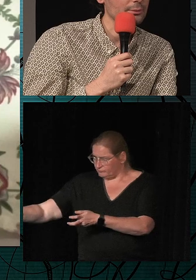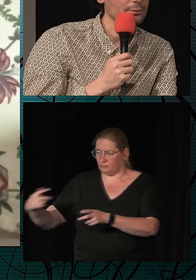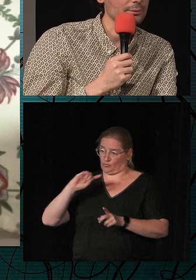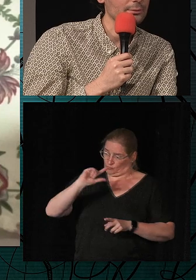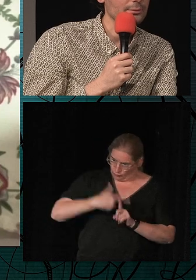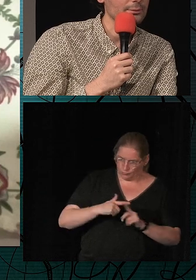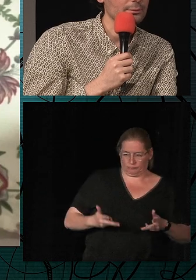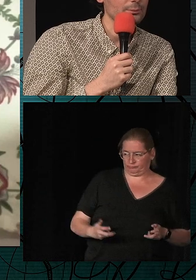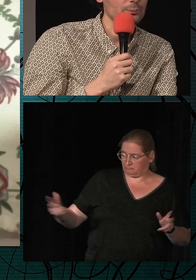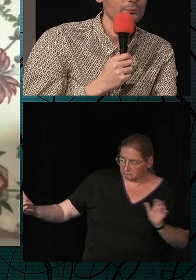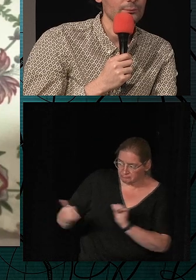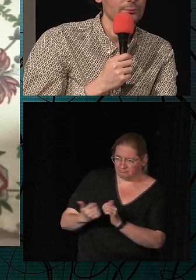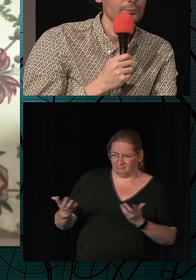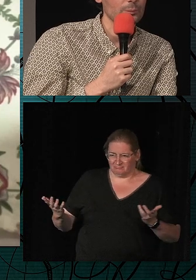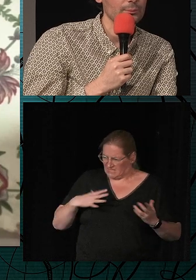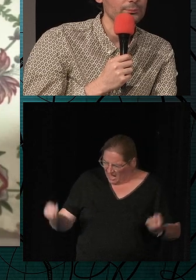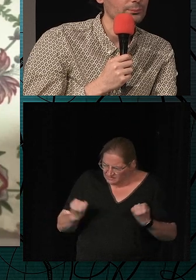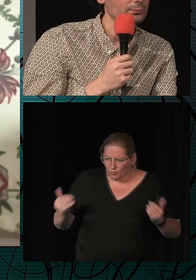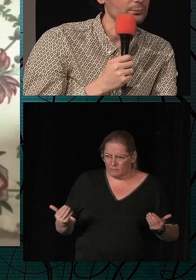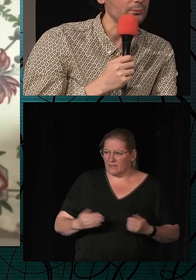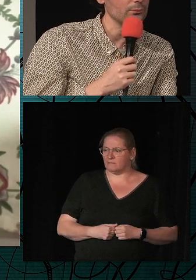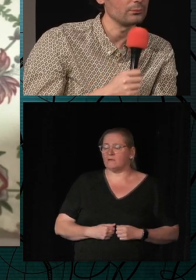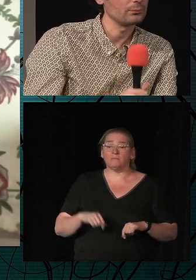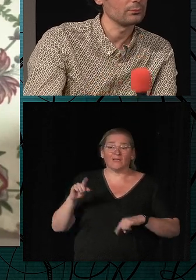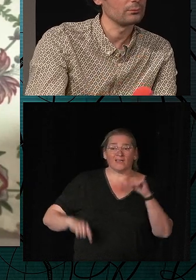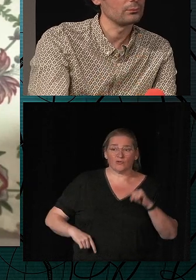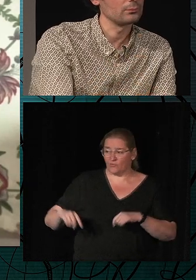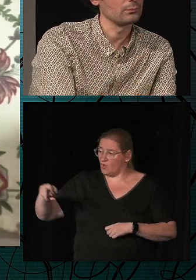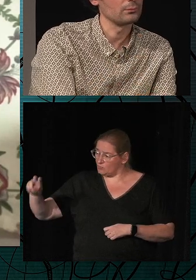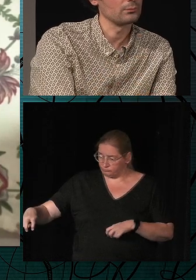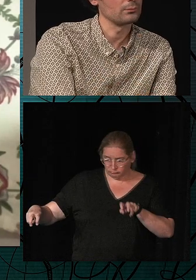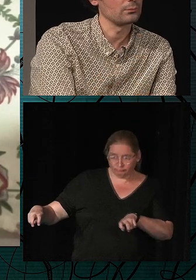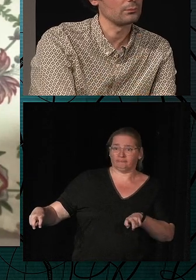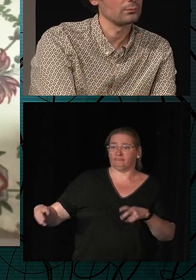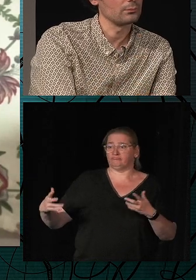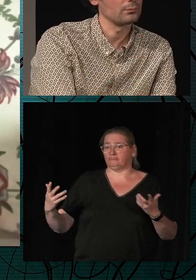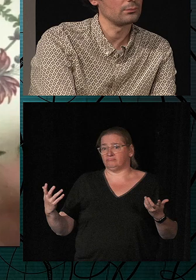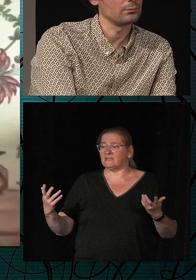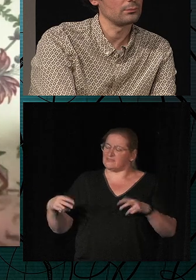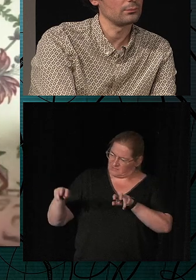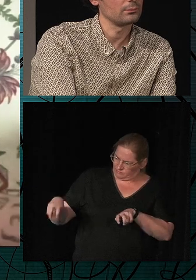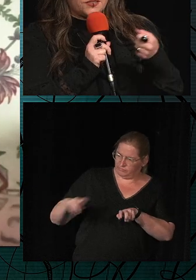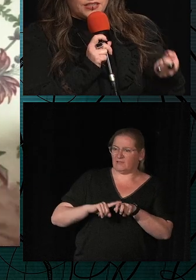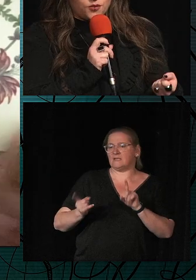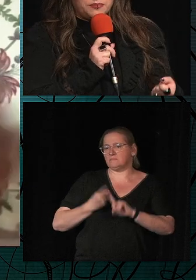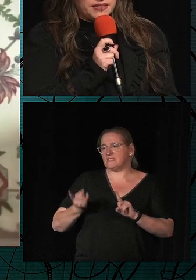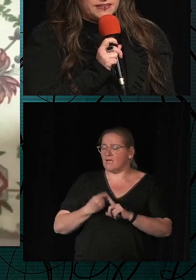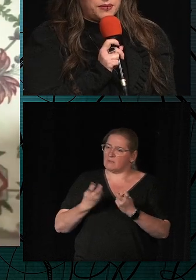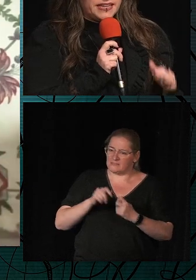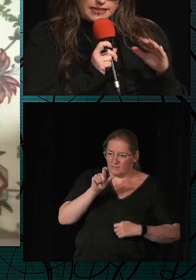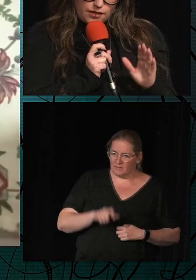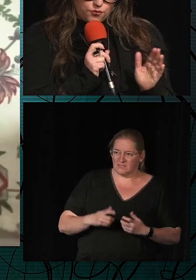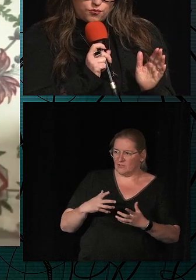ENF il y a quand même un truc de d'action quoi ouais ouais et c'est même pas toujours du Back seit c'est-à-dire que enfin parce que backit c'est particulier c'est vrai que du coup ce serait des gens qui